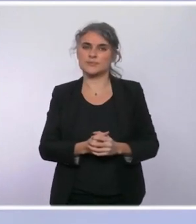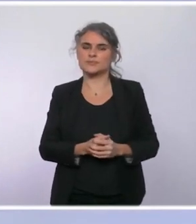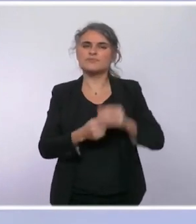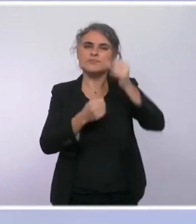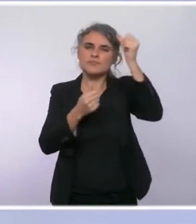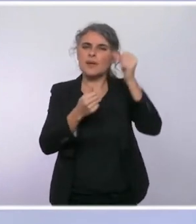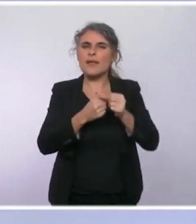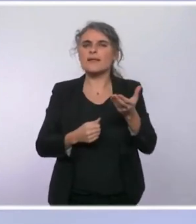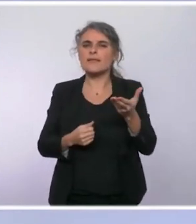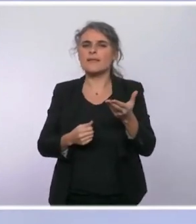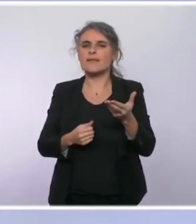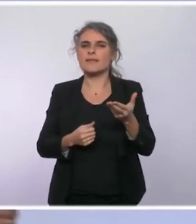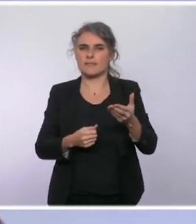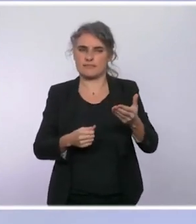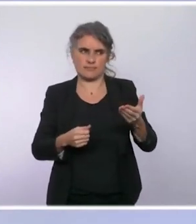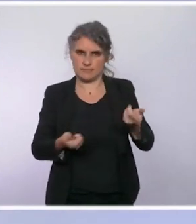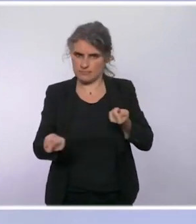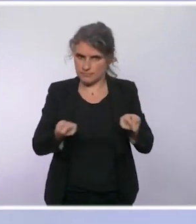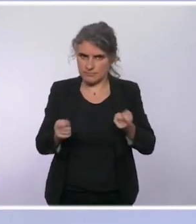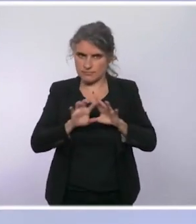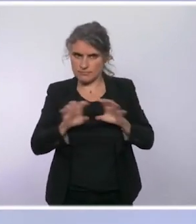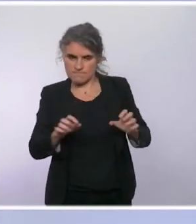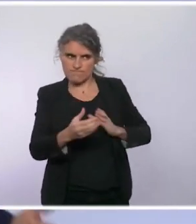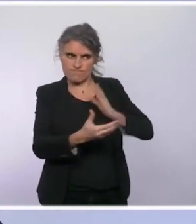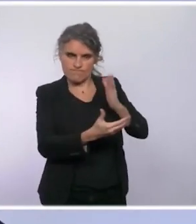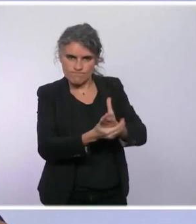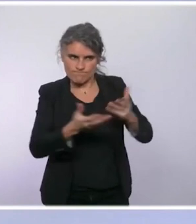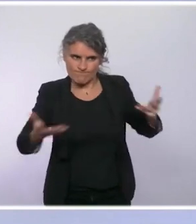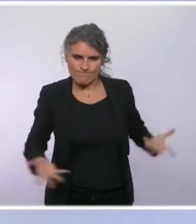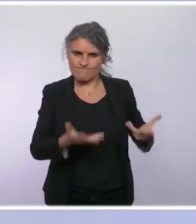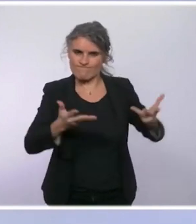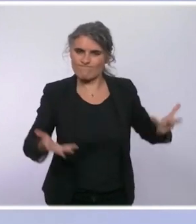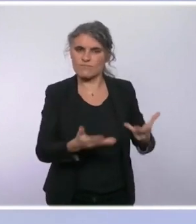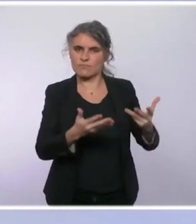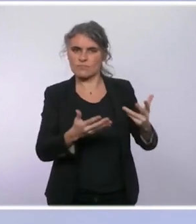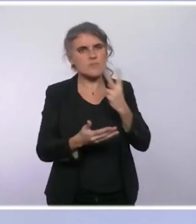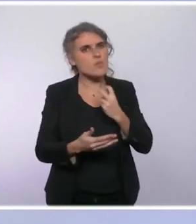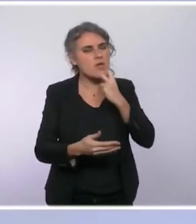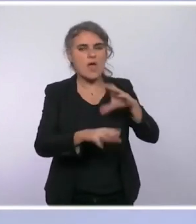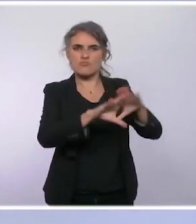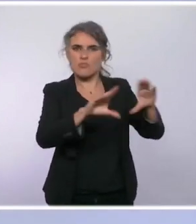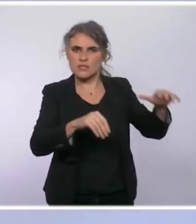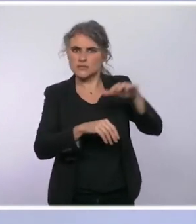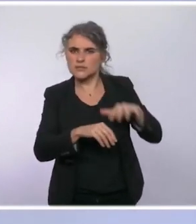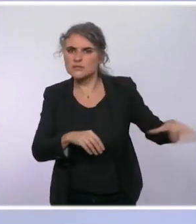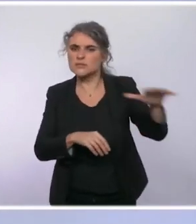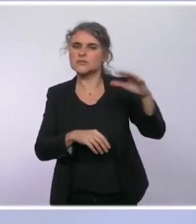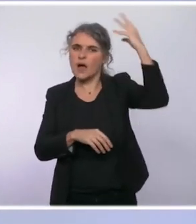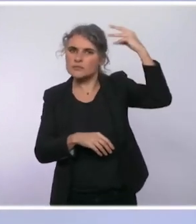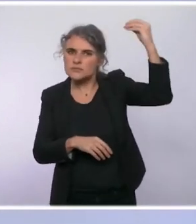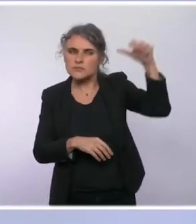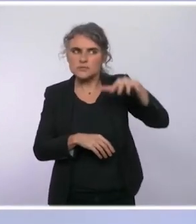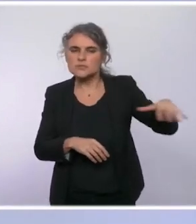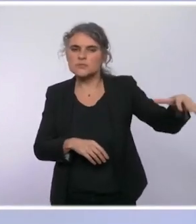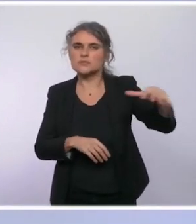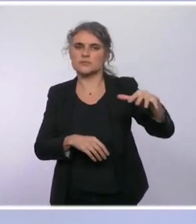mobilisation qui a été celle de l'État, et c'est normal, pour soutenir nos concitoyens aux Antilles au moment où ils ont